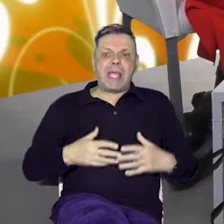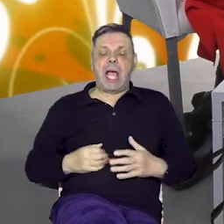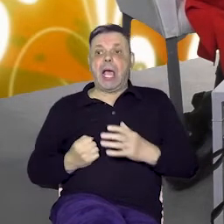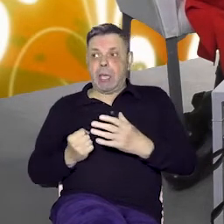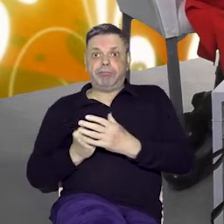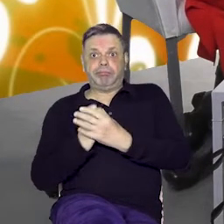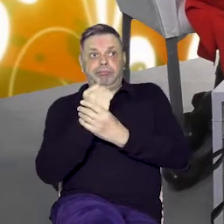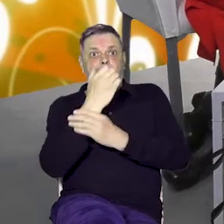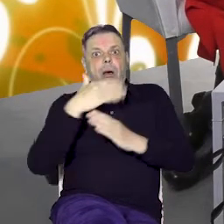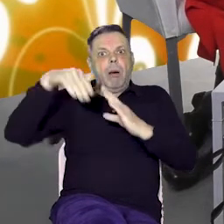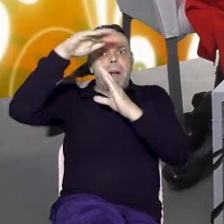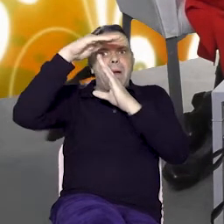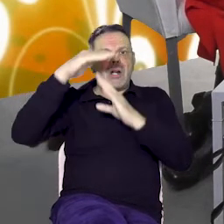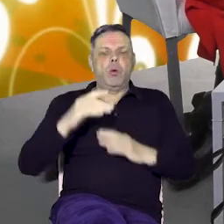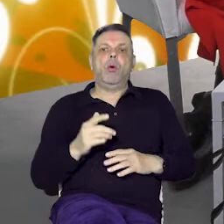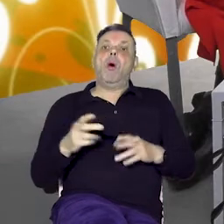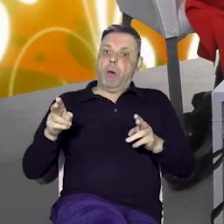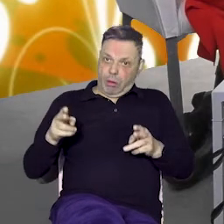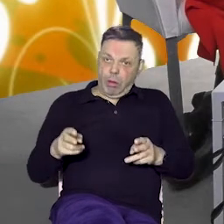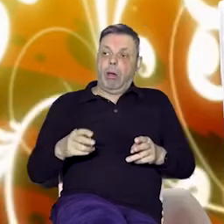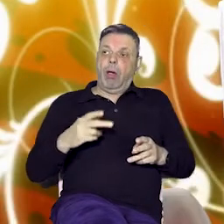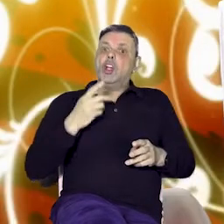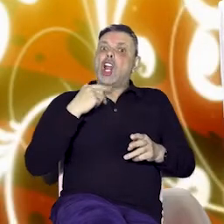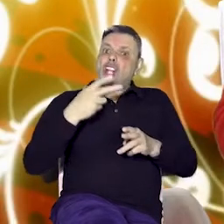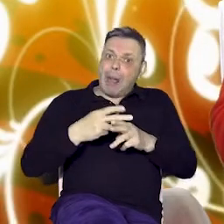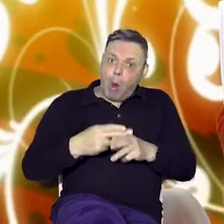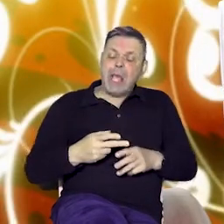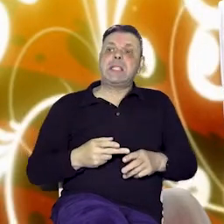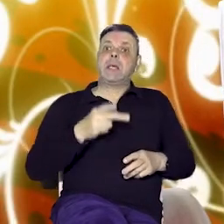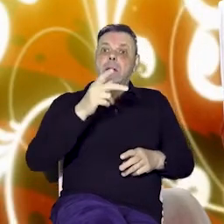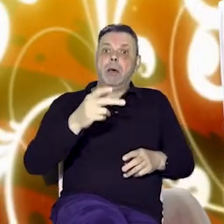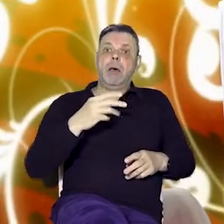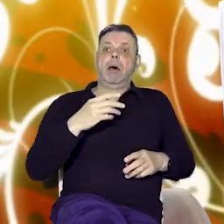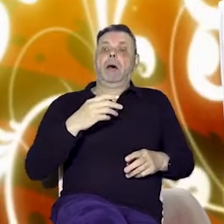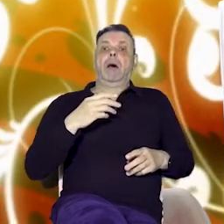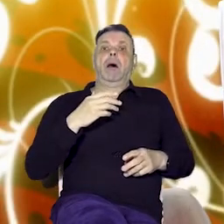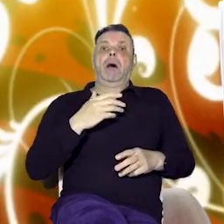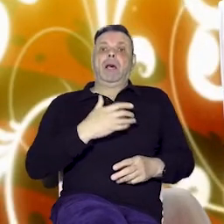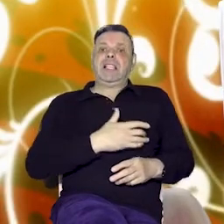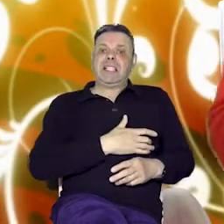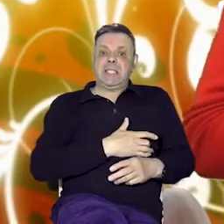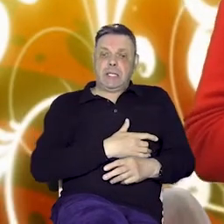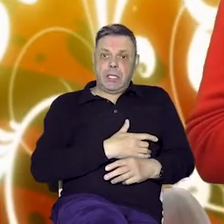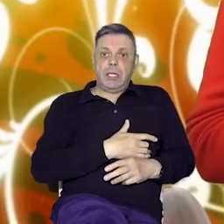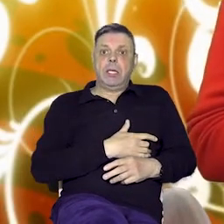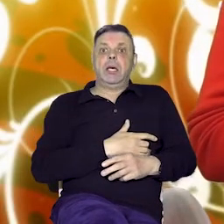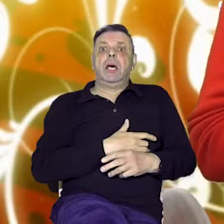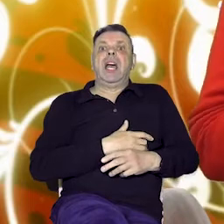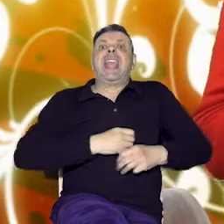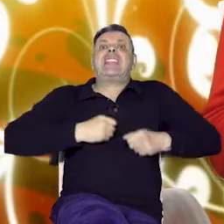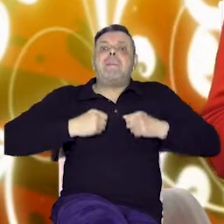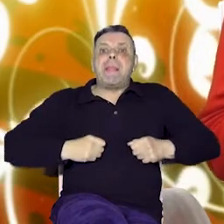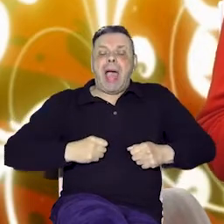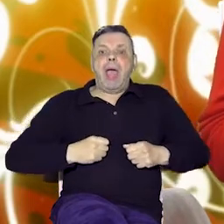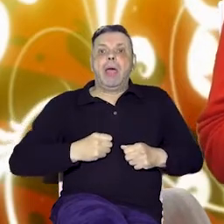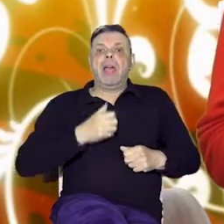vrhu. Znate, uz dijabetes i hipertenziju. A znamo da su oni idu ruku pod ruku. Debljina, hipertenzija i šećerna bolest.